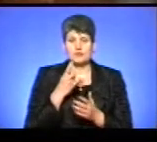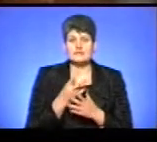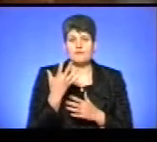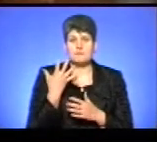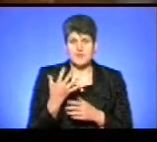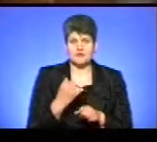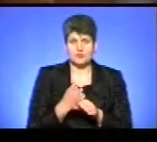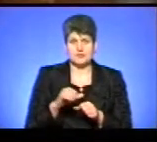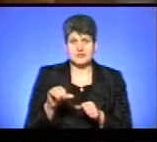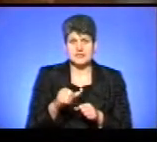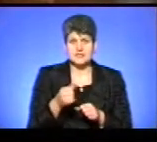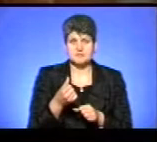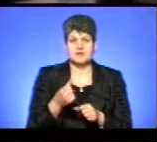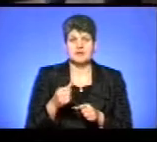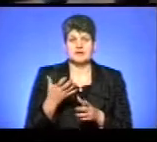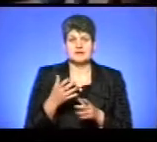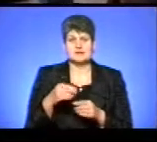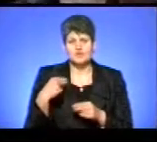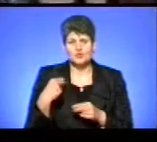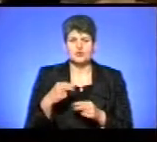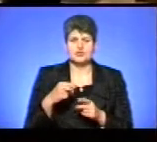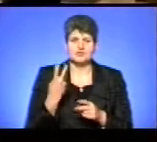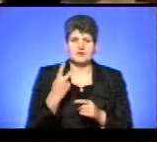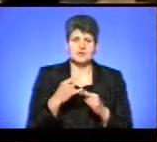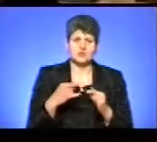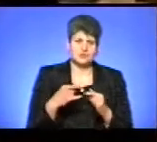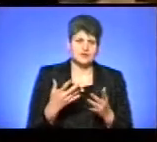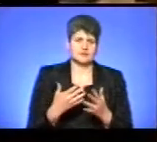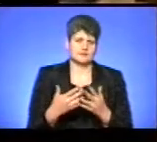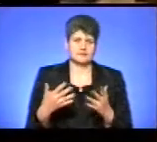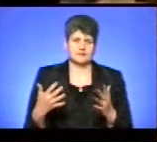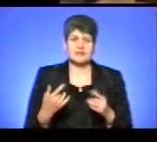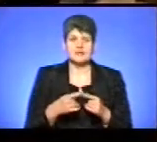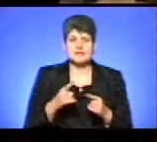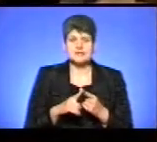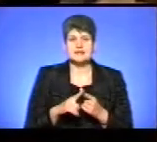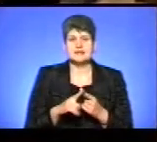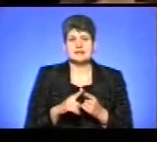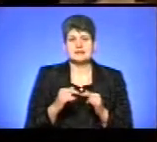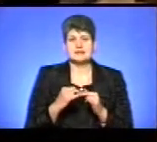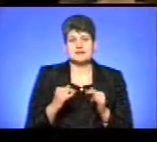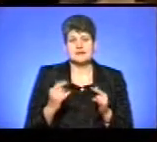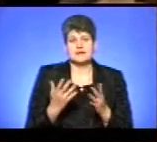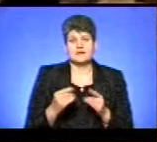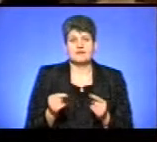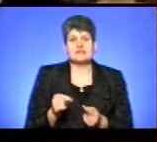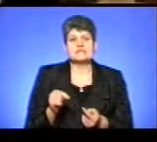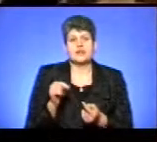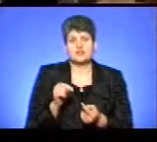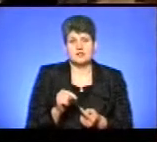по дереву – шкатулку, дзвіночок, табуретку, 2 столи. Один із них – це кармічний стіл, який визначає,